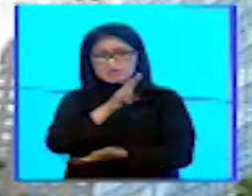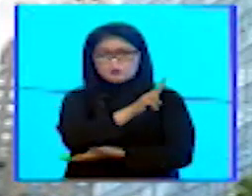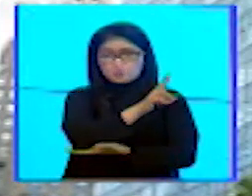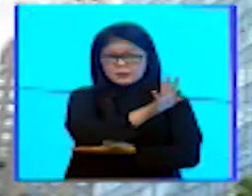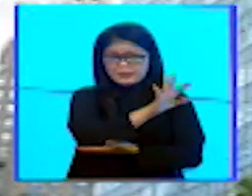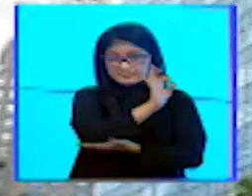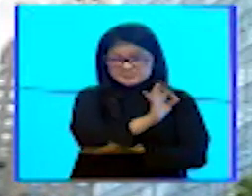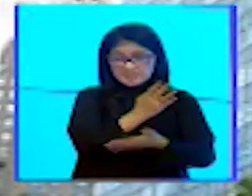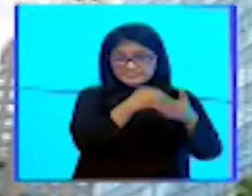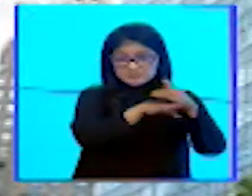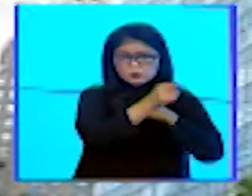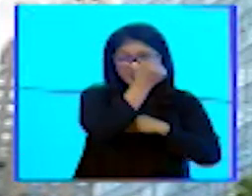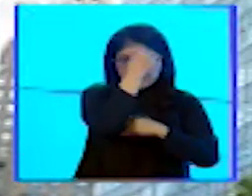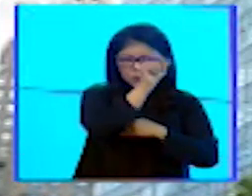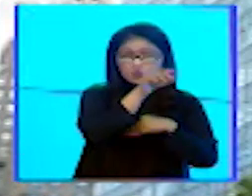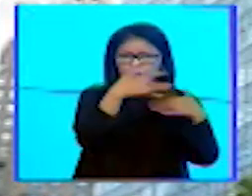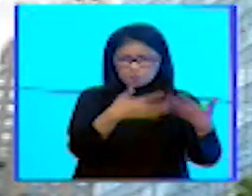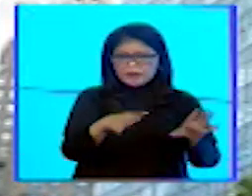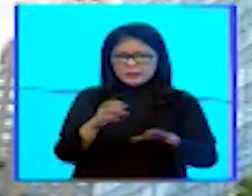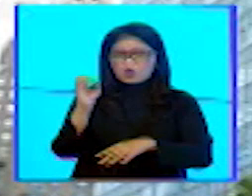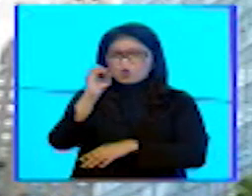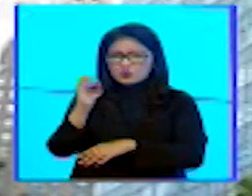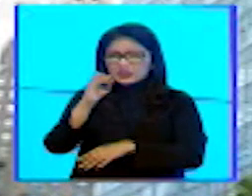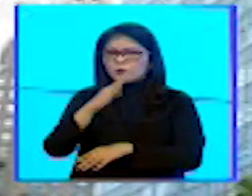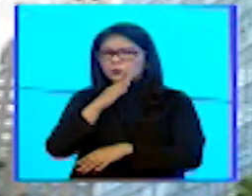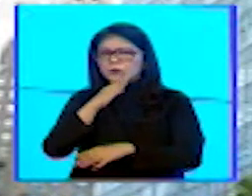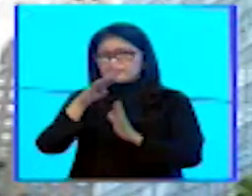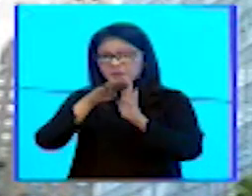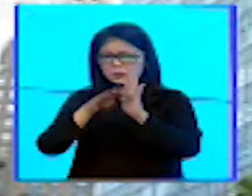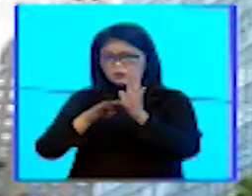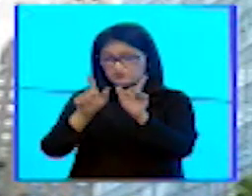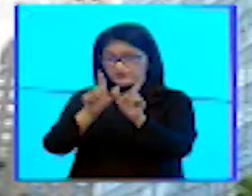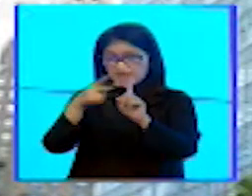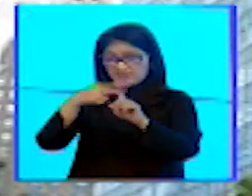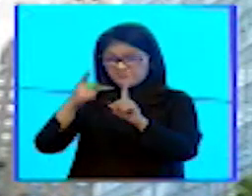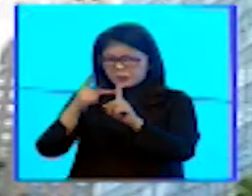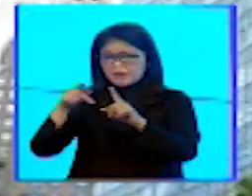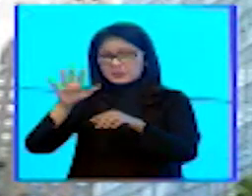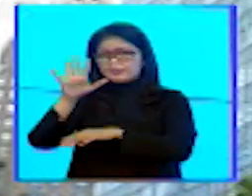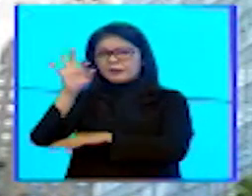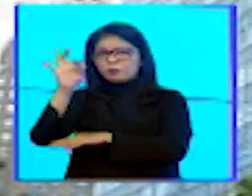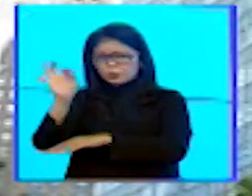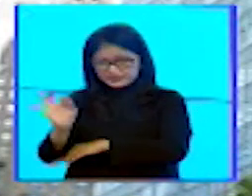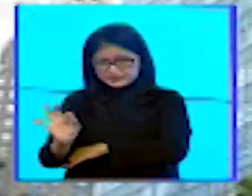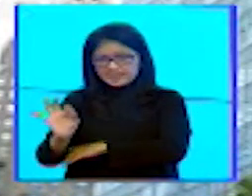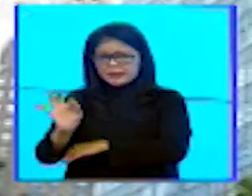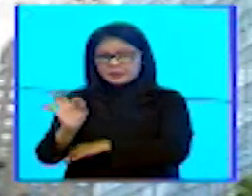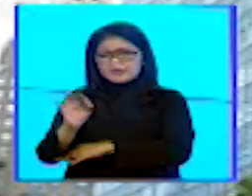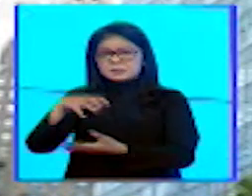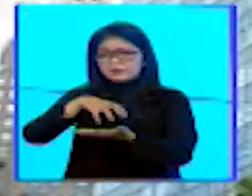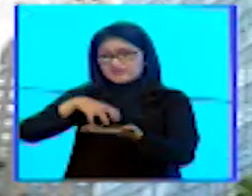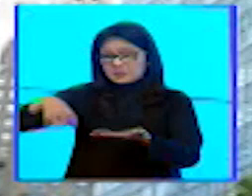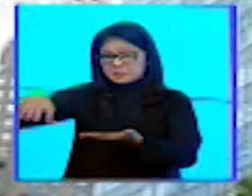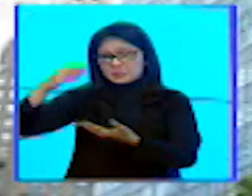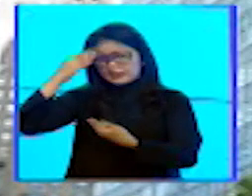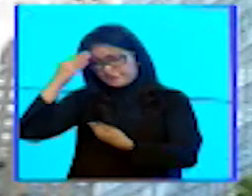bergantian. Sementara untuk zona oranye dan kuning aturan bekerja dari rumah 50%. Tempat ibadah di zona merah ditutup